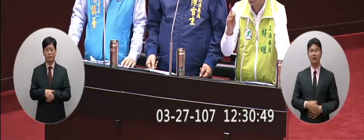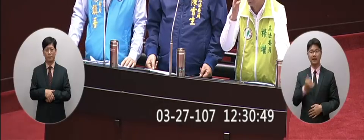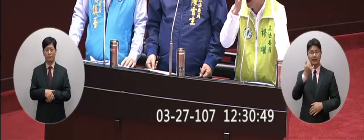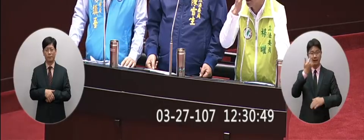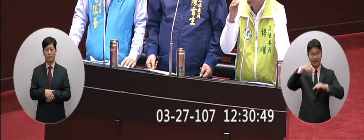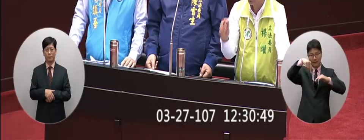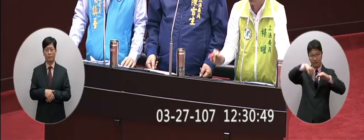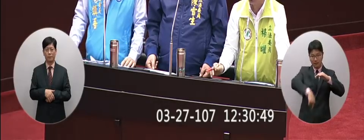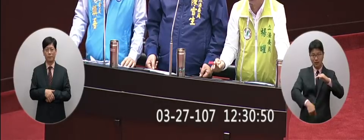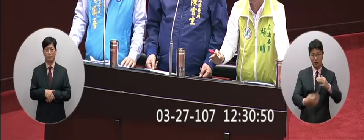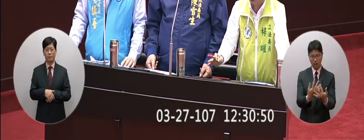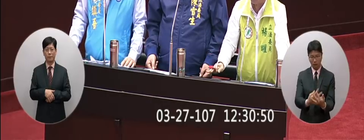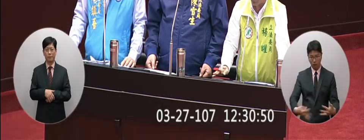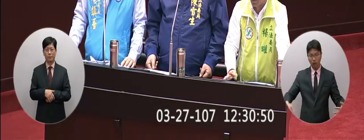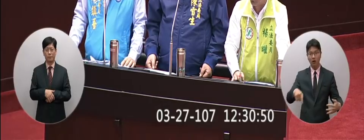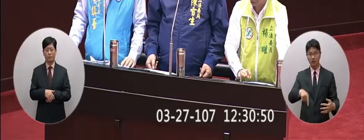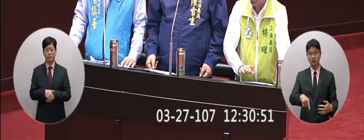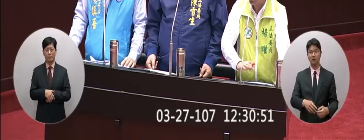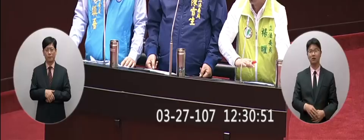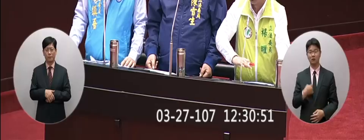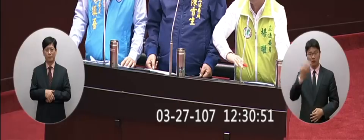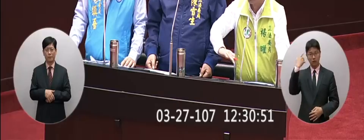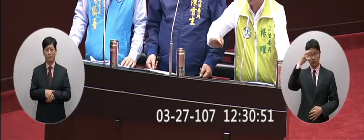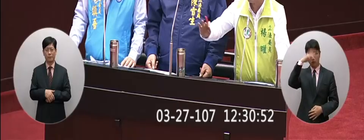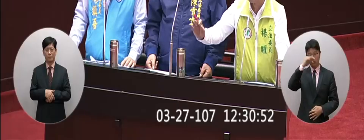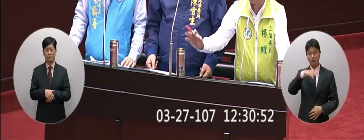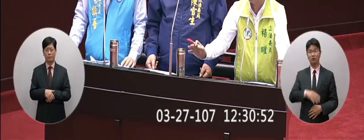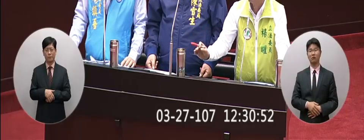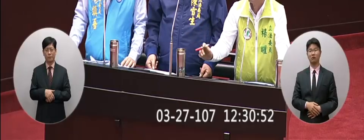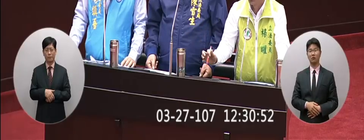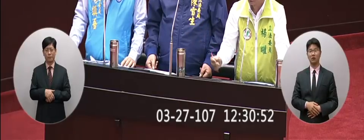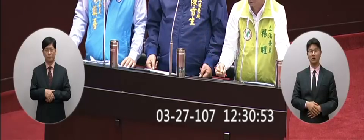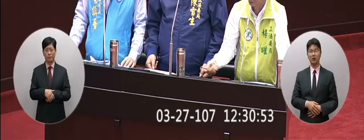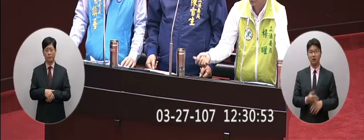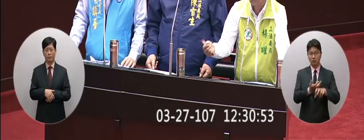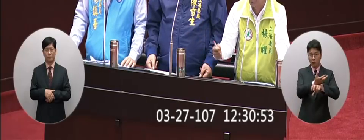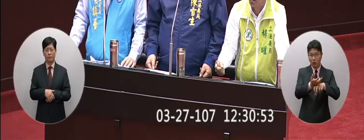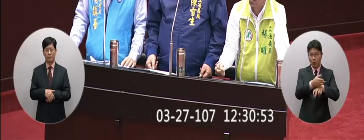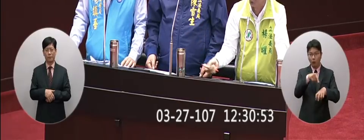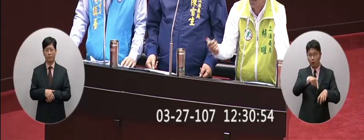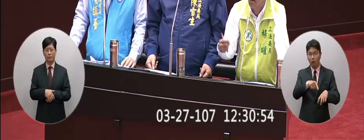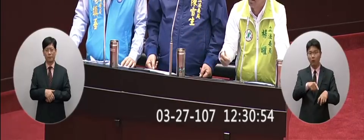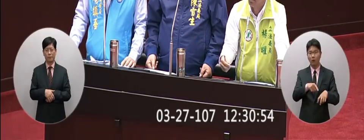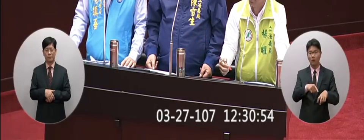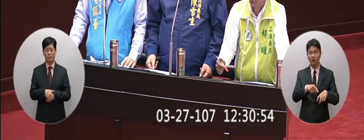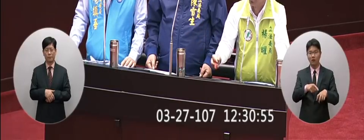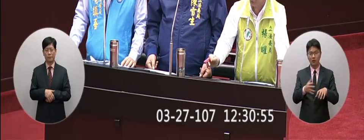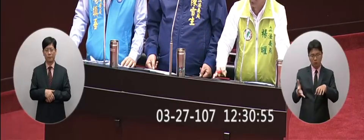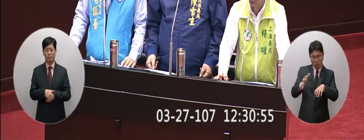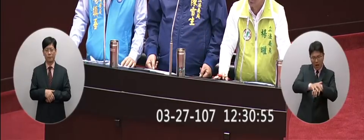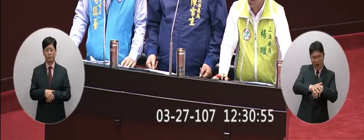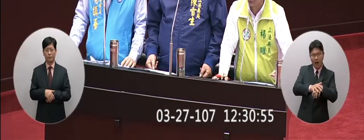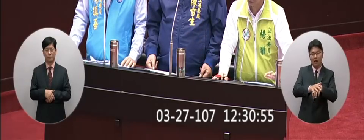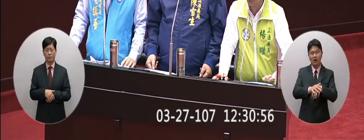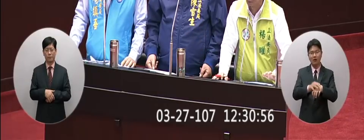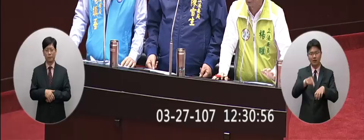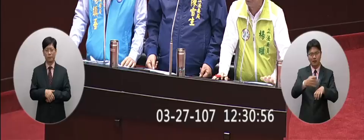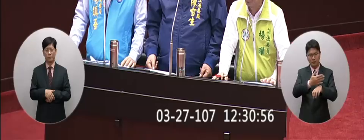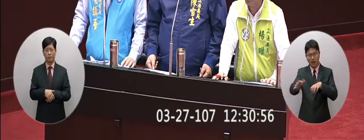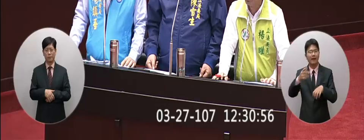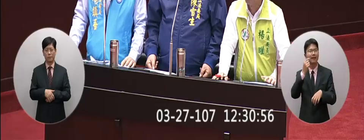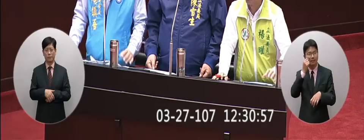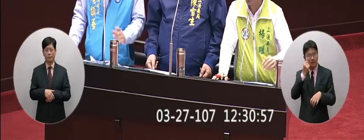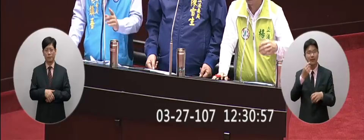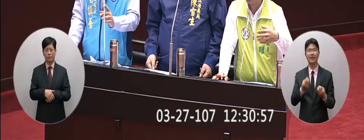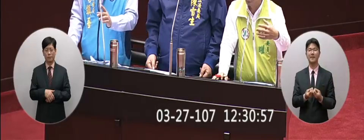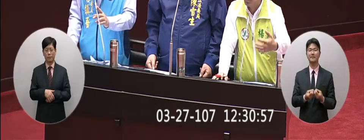过影片，就是把珊瑚礁都覆盖掉了，那个清理非常的困难，所以我们就借由这一笔经